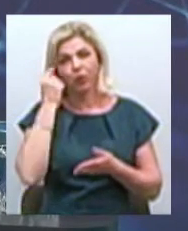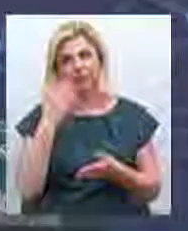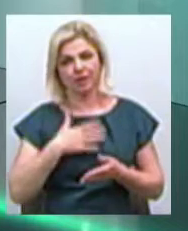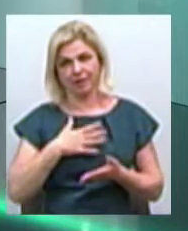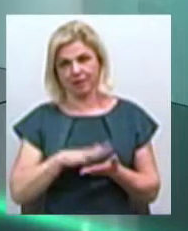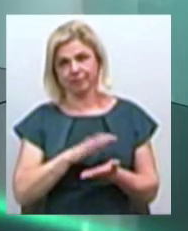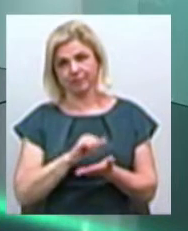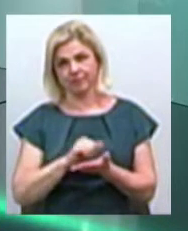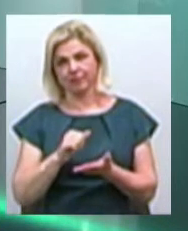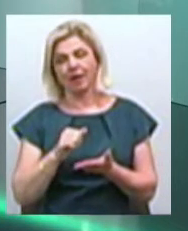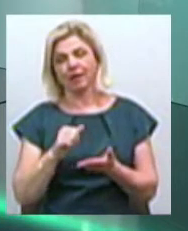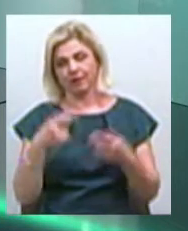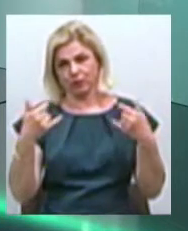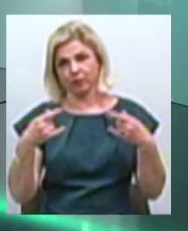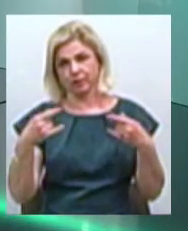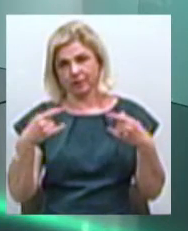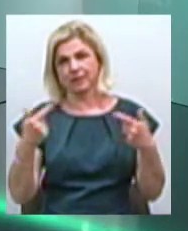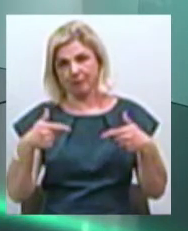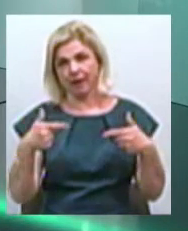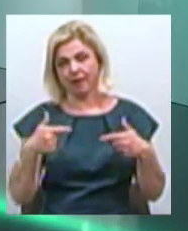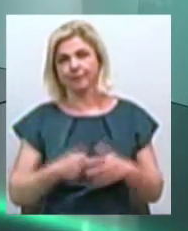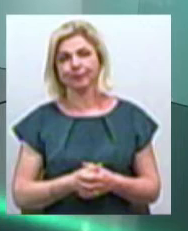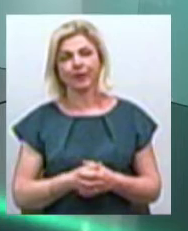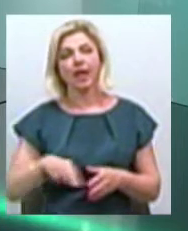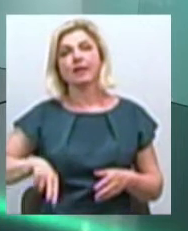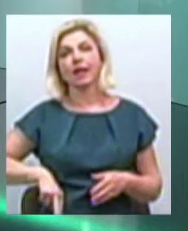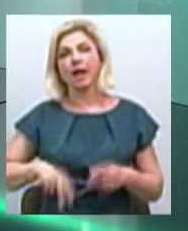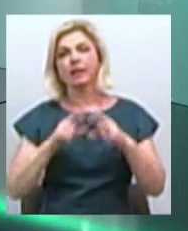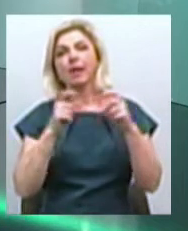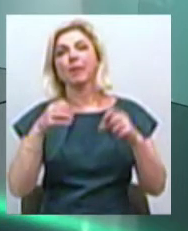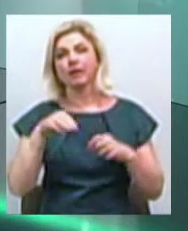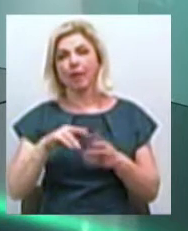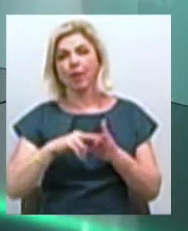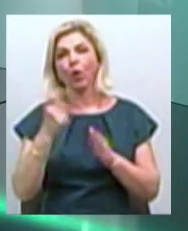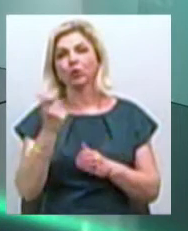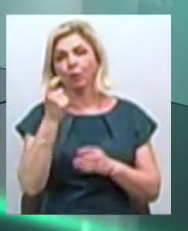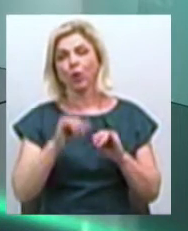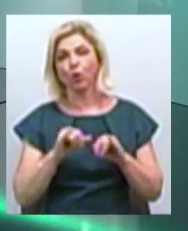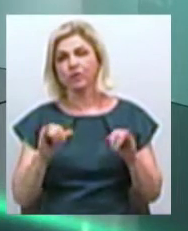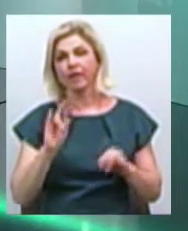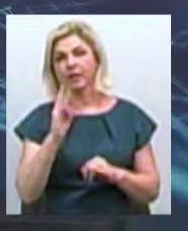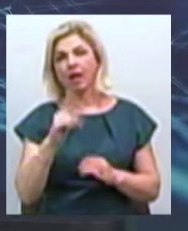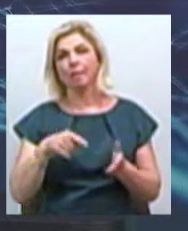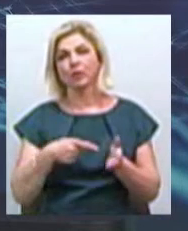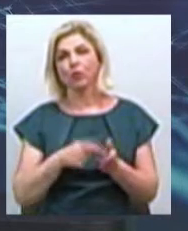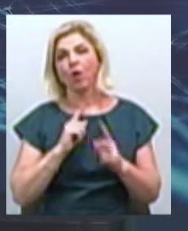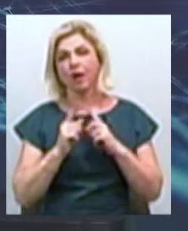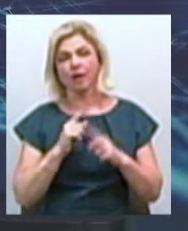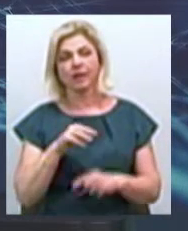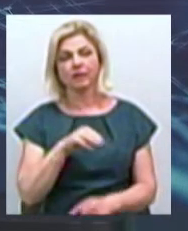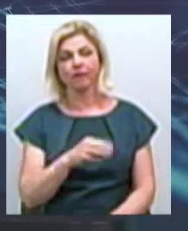сьогоднішнього спікера. В студії директорка Департаменту економічного розвитку Миколаївської міської ради